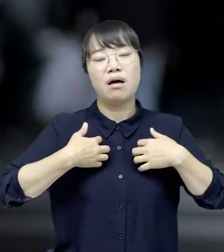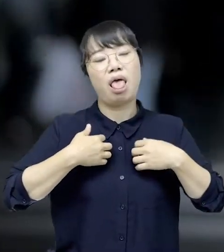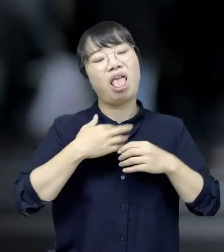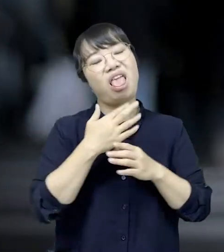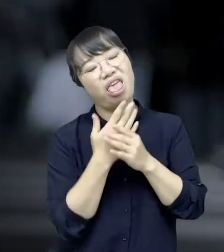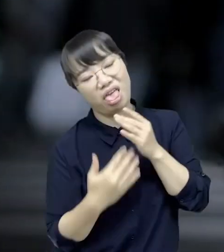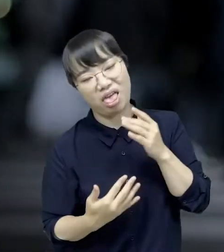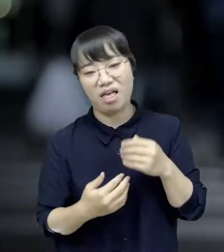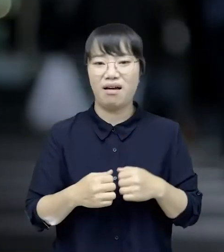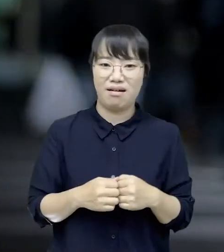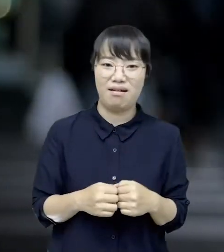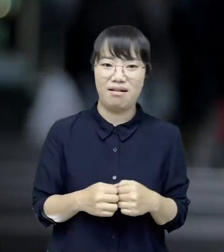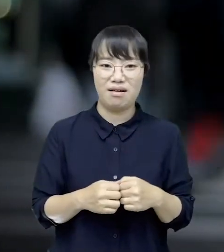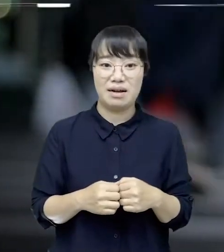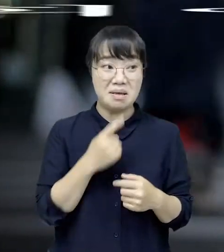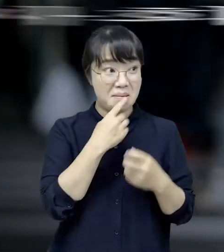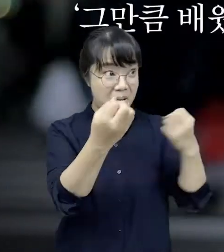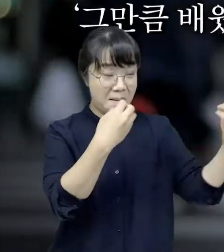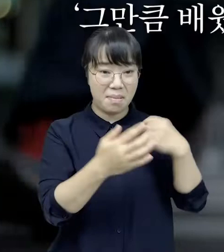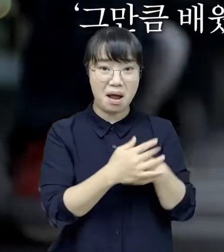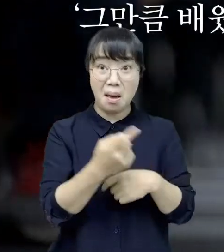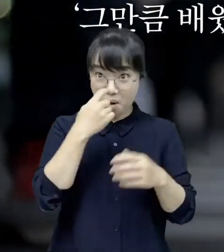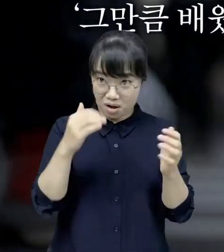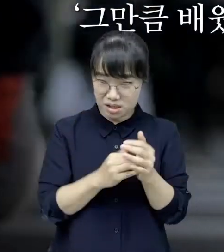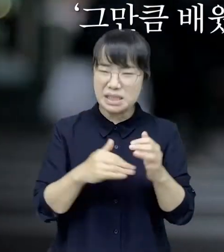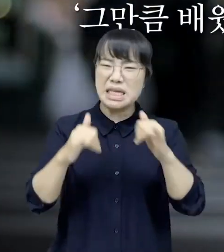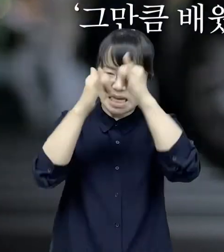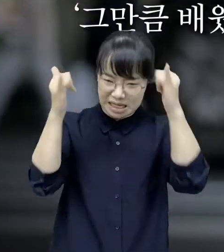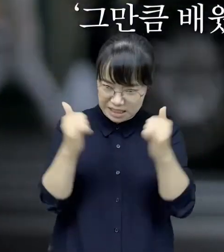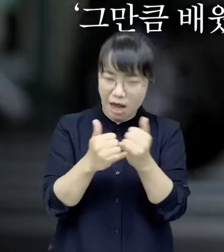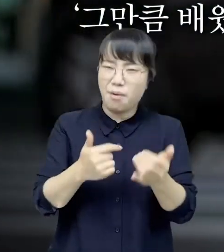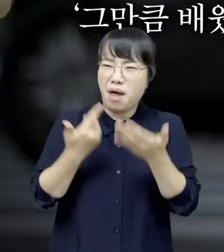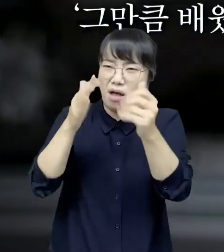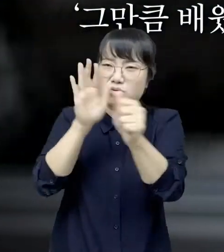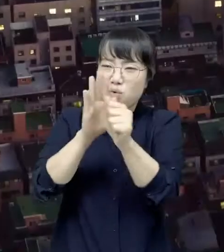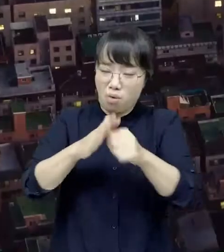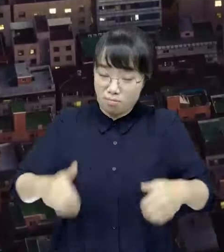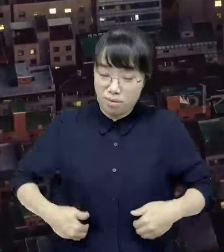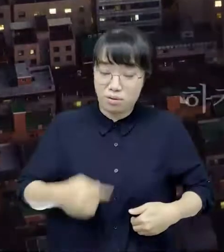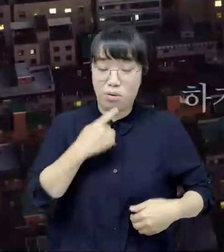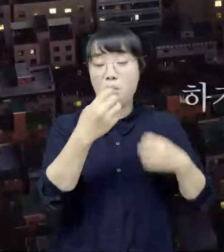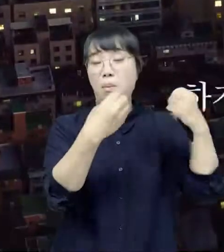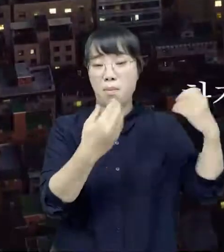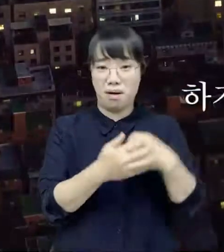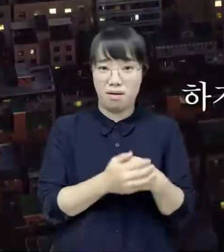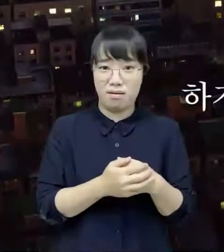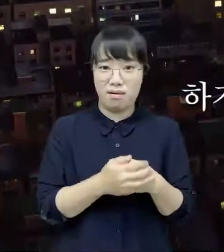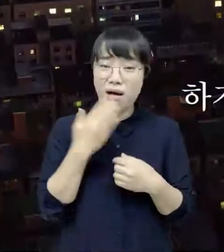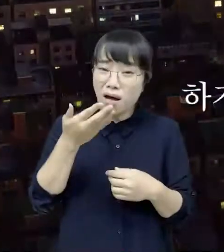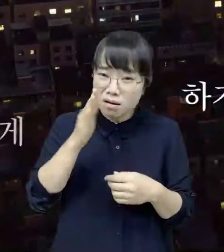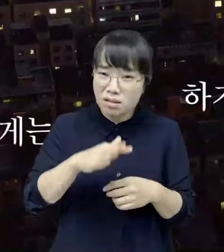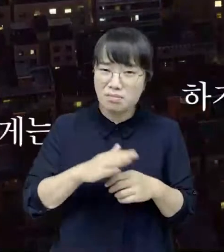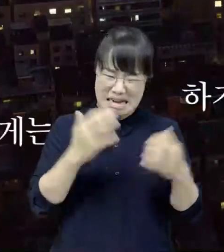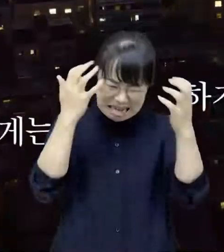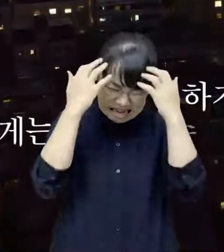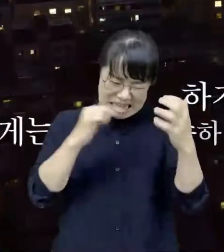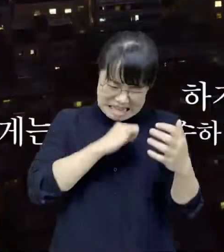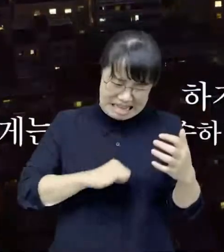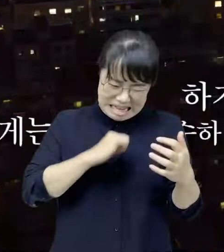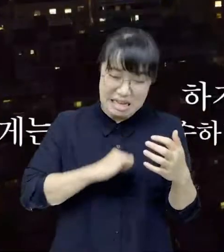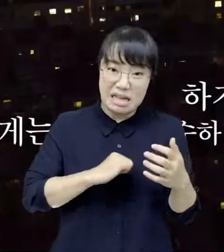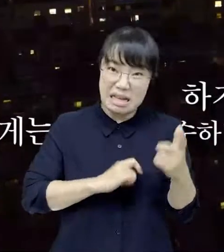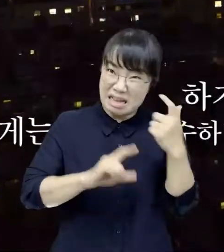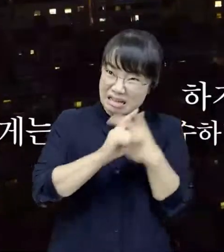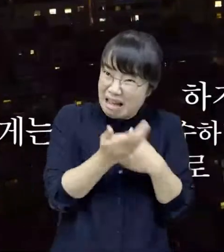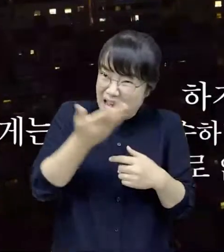않았다. 많은 사람들이 말했다. 그만큼 배웠으면 사회에 기여해야 하는 것 아냐? 하지만 내게는 고통을